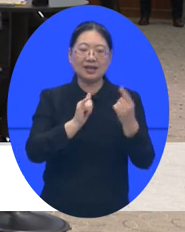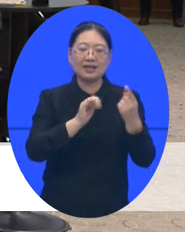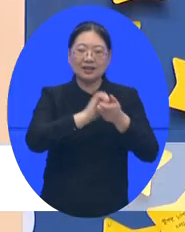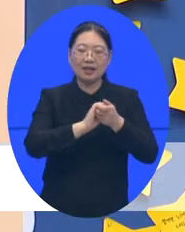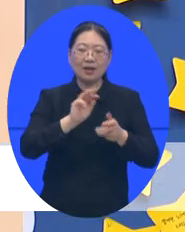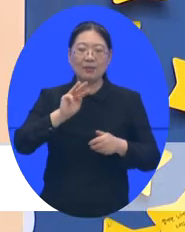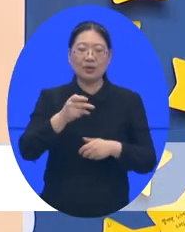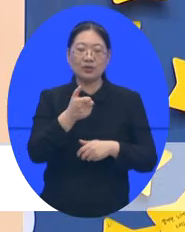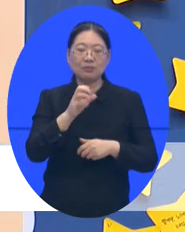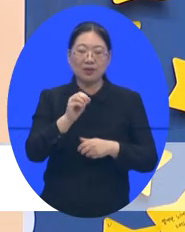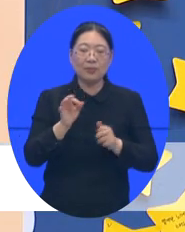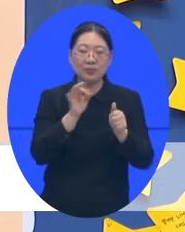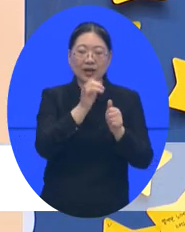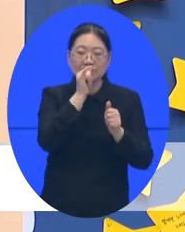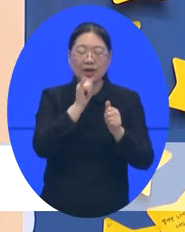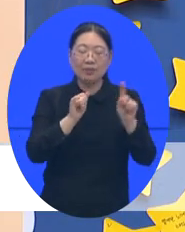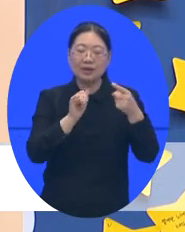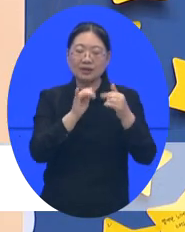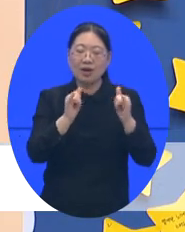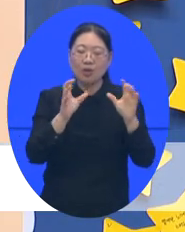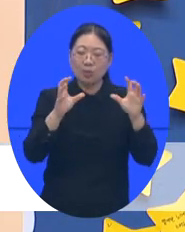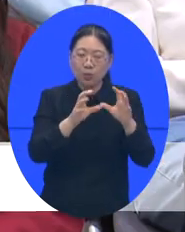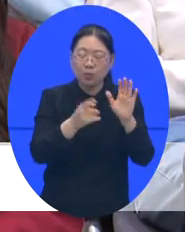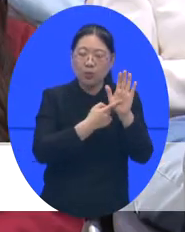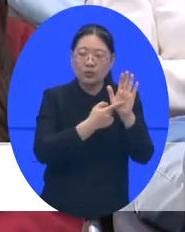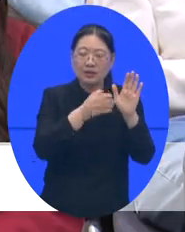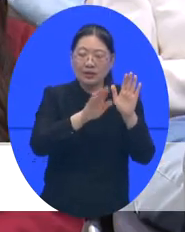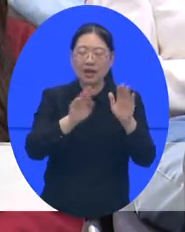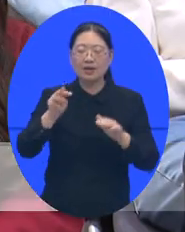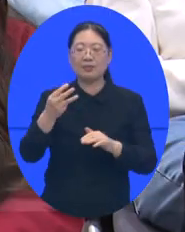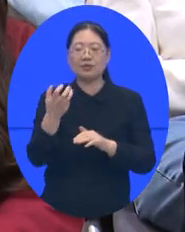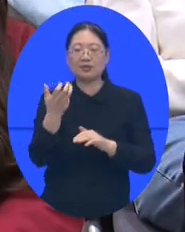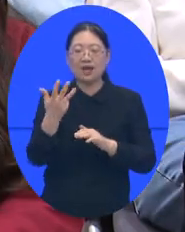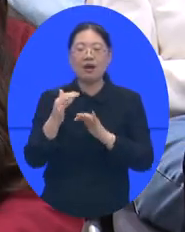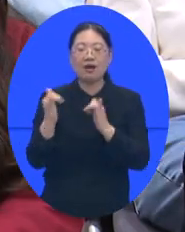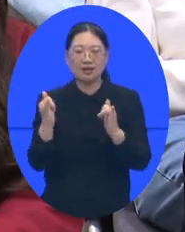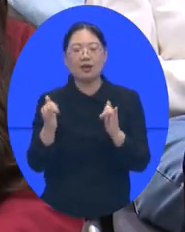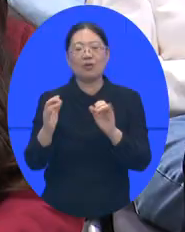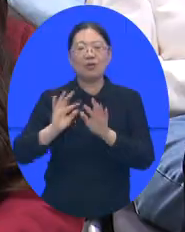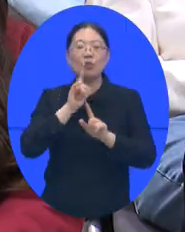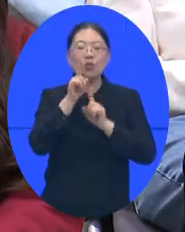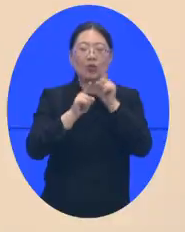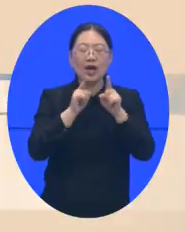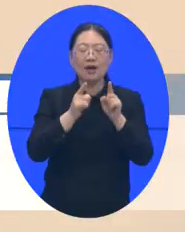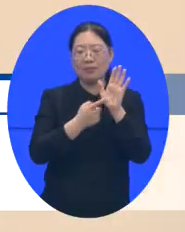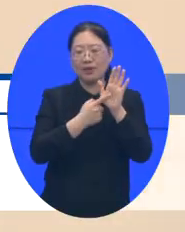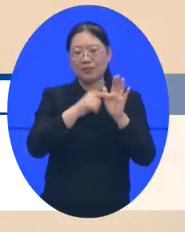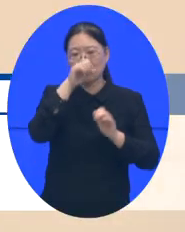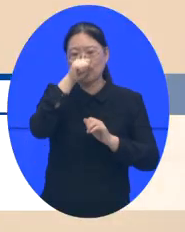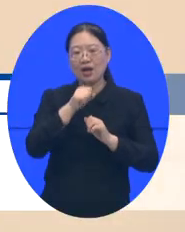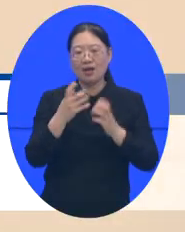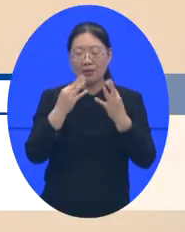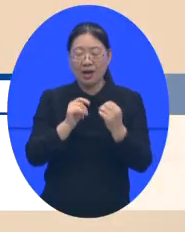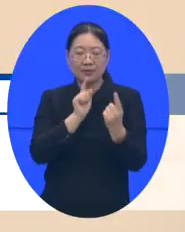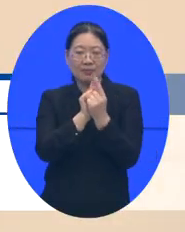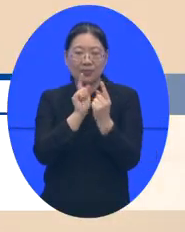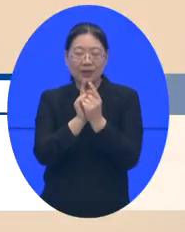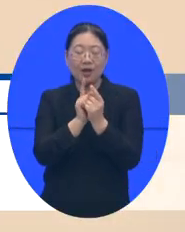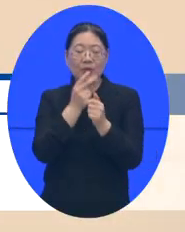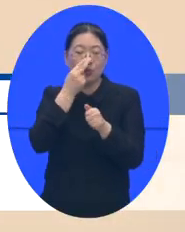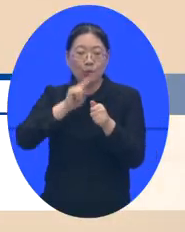850만 원 상당이 지원 88명이 몰릴 정도로 반응이 좋았습니다 많이 부딪치고